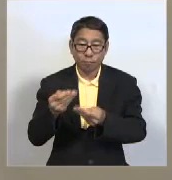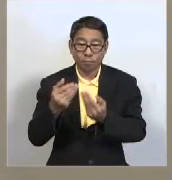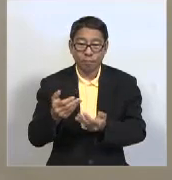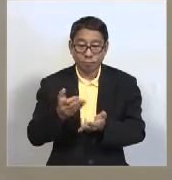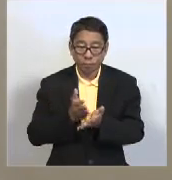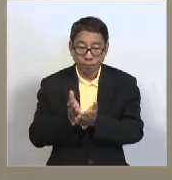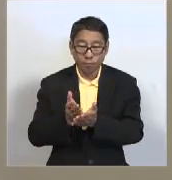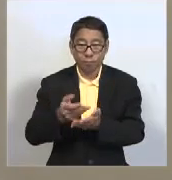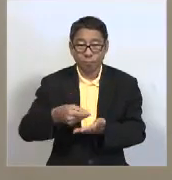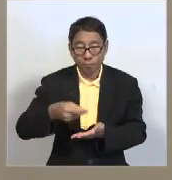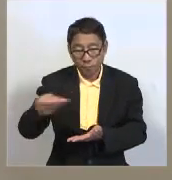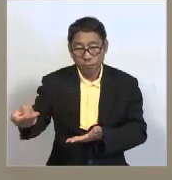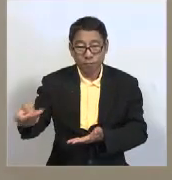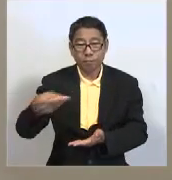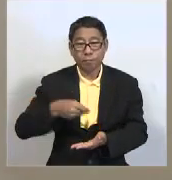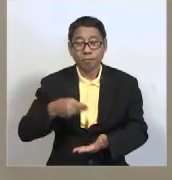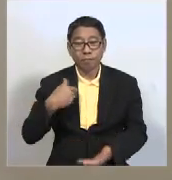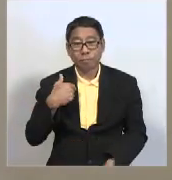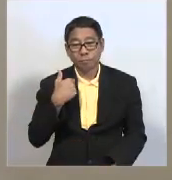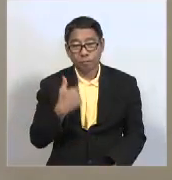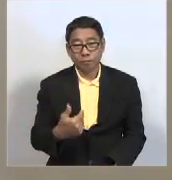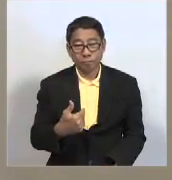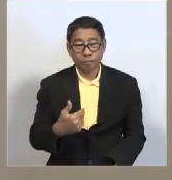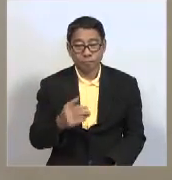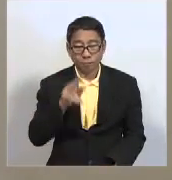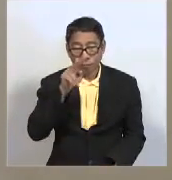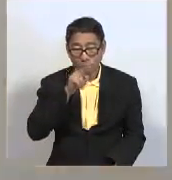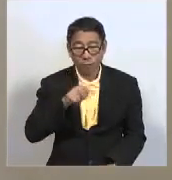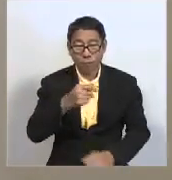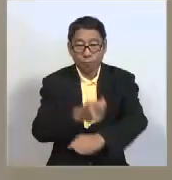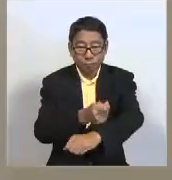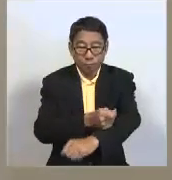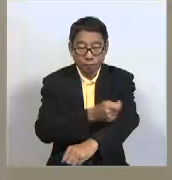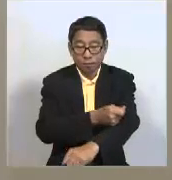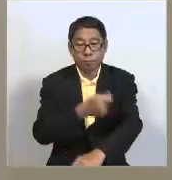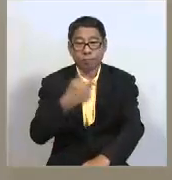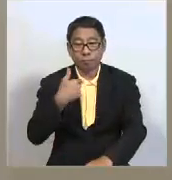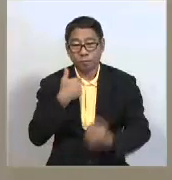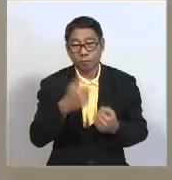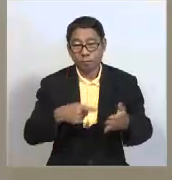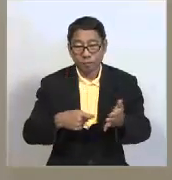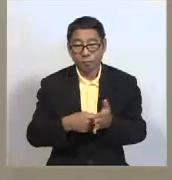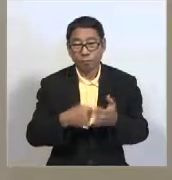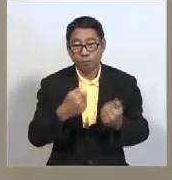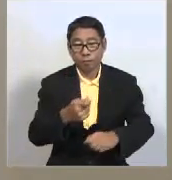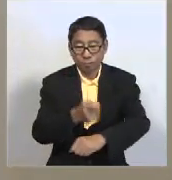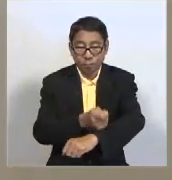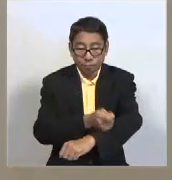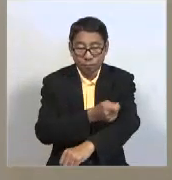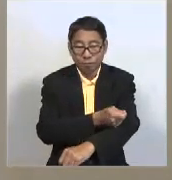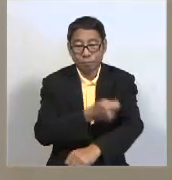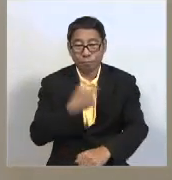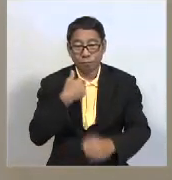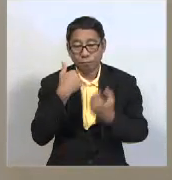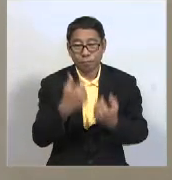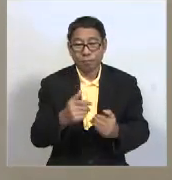ของเขานะอันนี้ก็เราต้องไปดูในเรื่องของแรงงานอีกด้วยใช่ไหมเขาเหตุผลก็คือในเรื่องของแรงงานซึ่งมีกฎหม